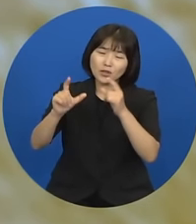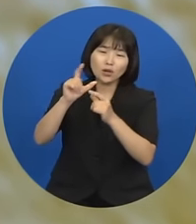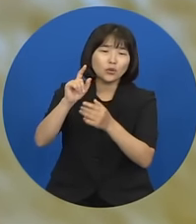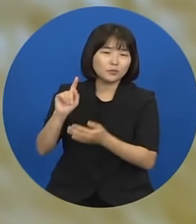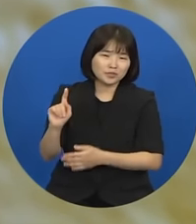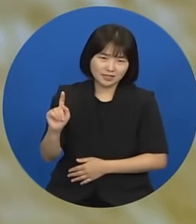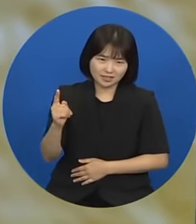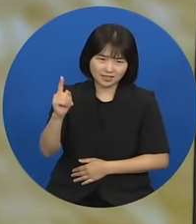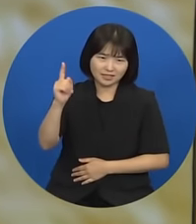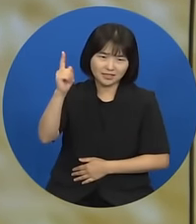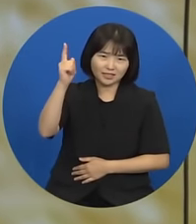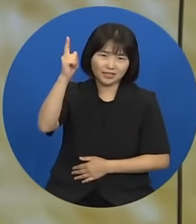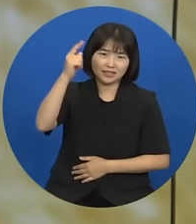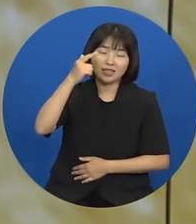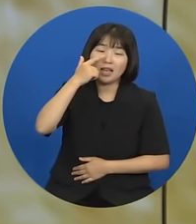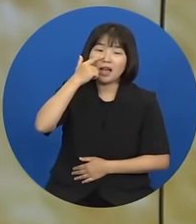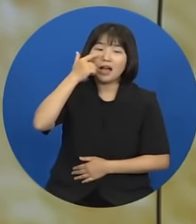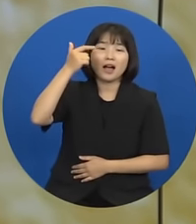하늘보다도 더 높으신